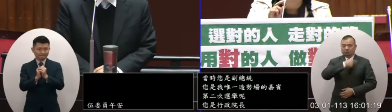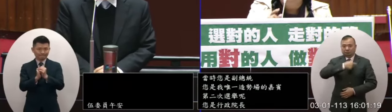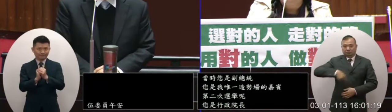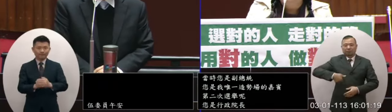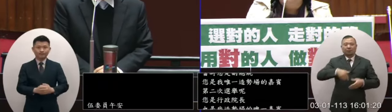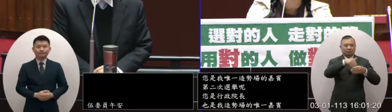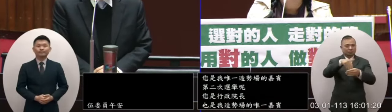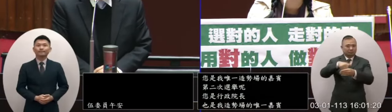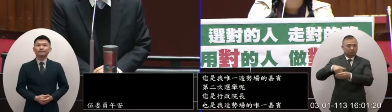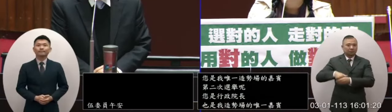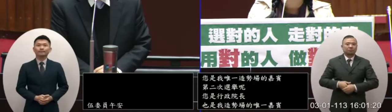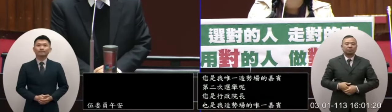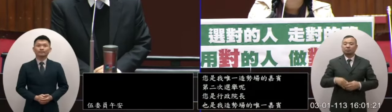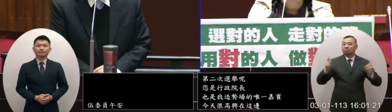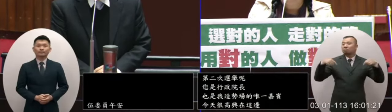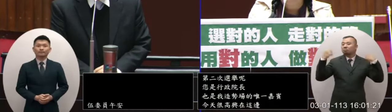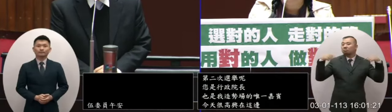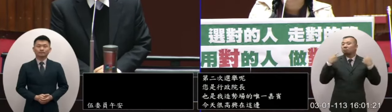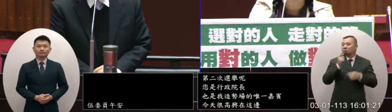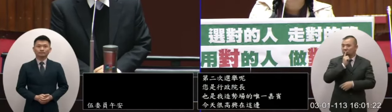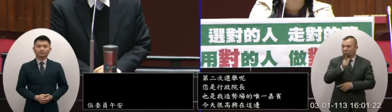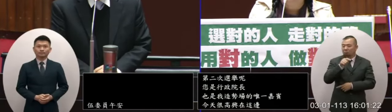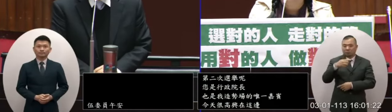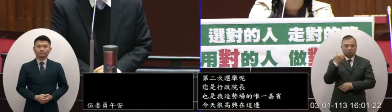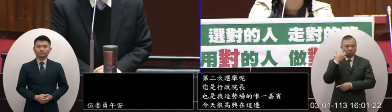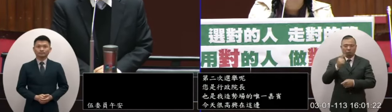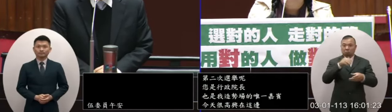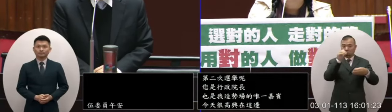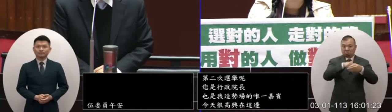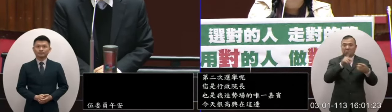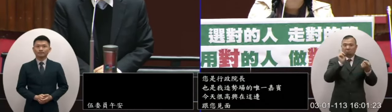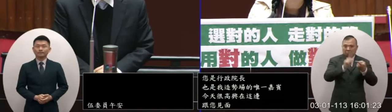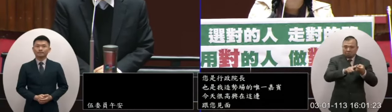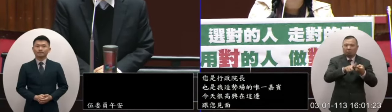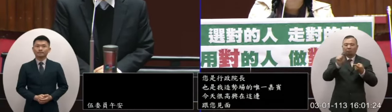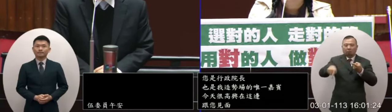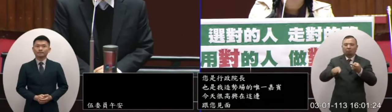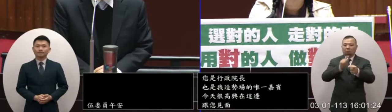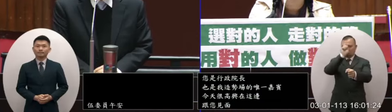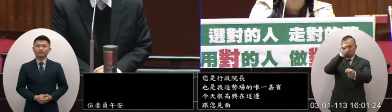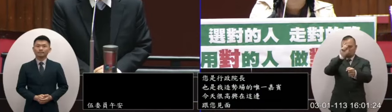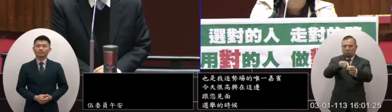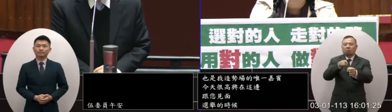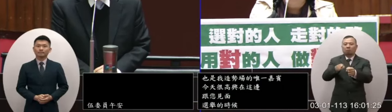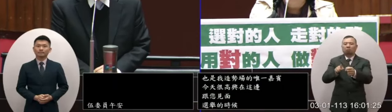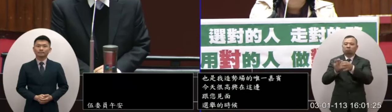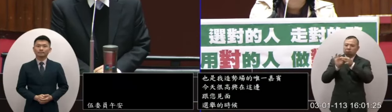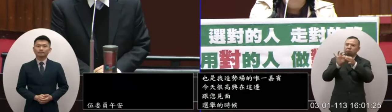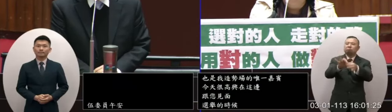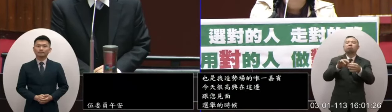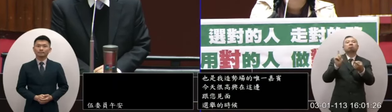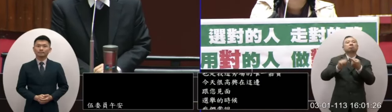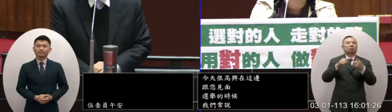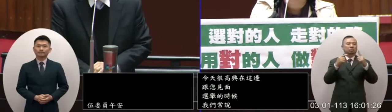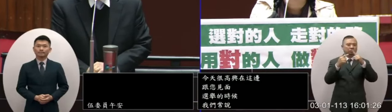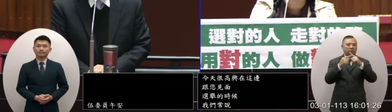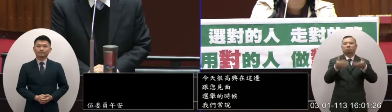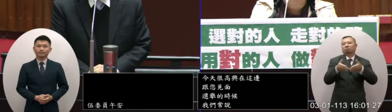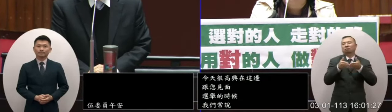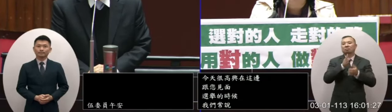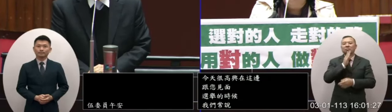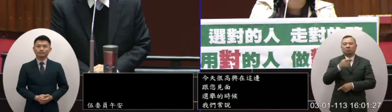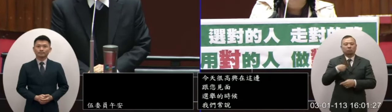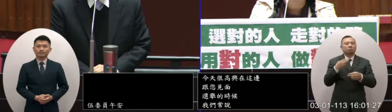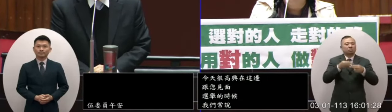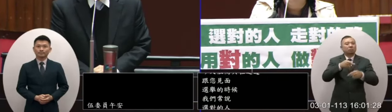候，我们常说选对的人走对的路，人的确很重要哈。那我相信您是